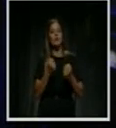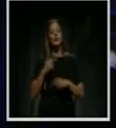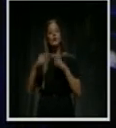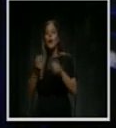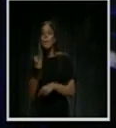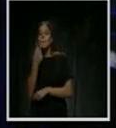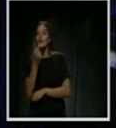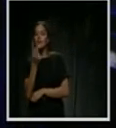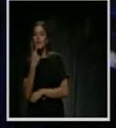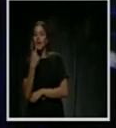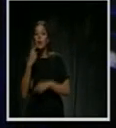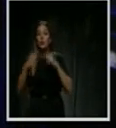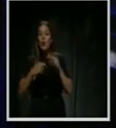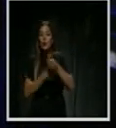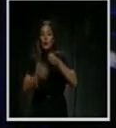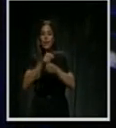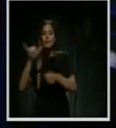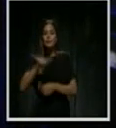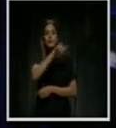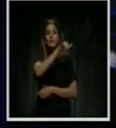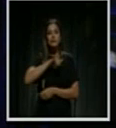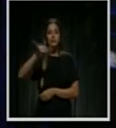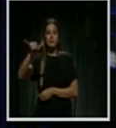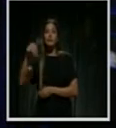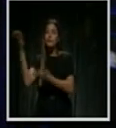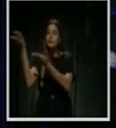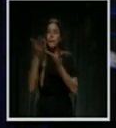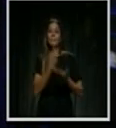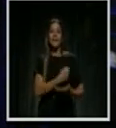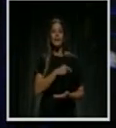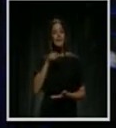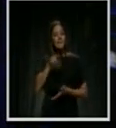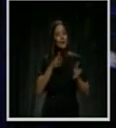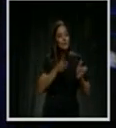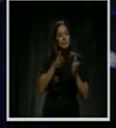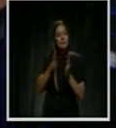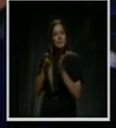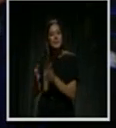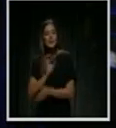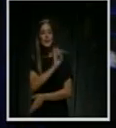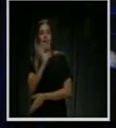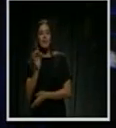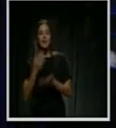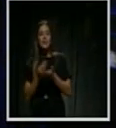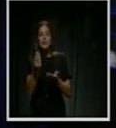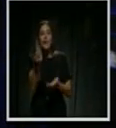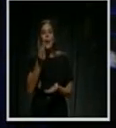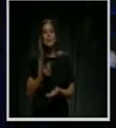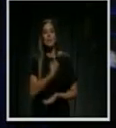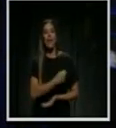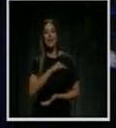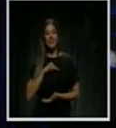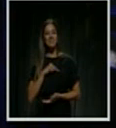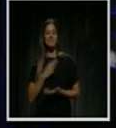il-farmaceutika, il-kumpanija tal-avjazzjoni li ġew lejn pajjiżna, mhumiex dawk setturi ekonomiċi ġodda illi kompletament jeqilbu